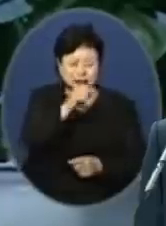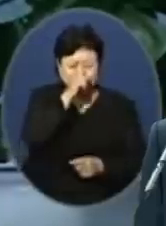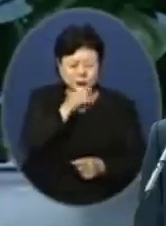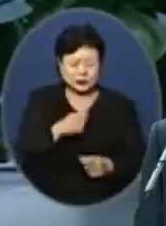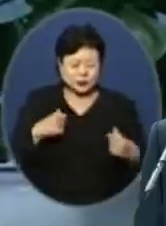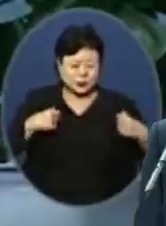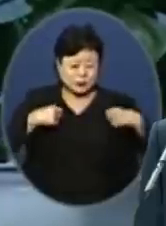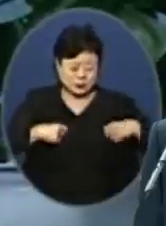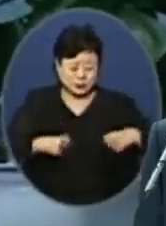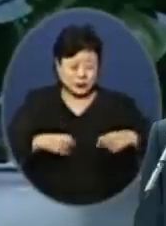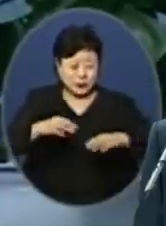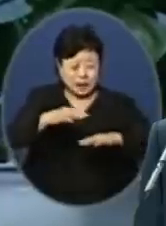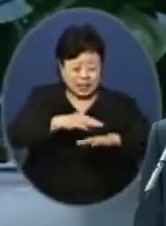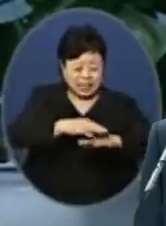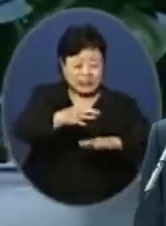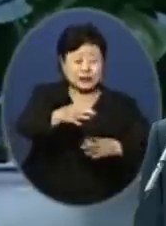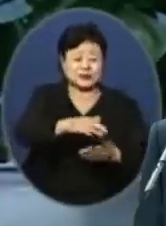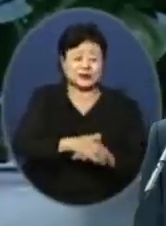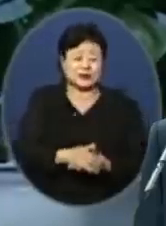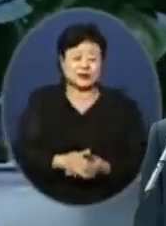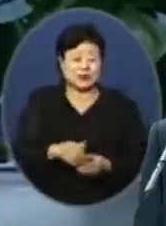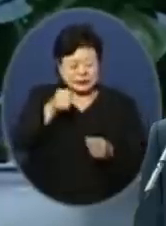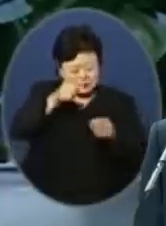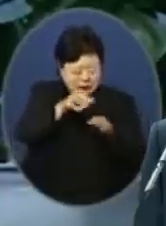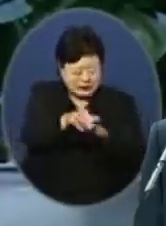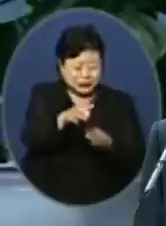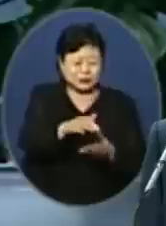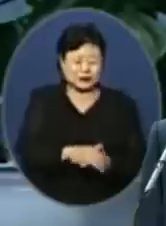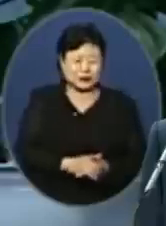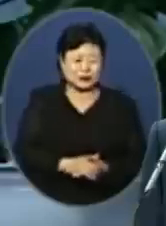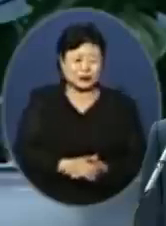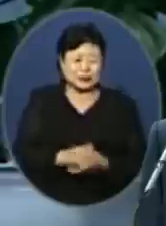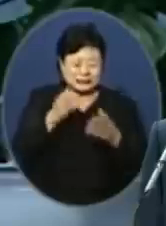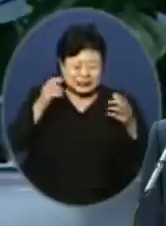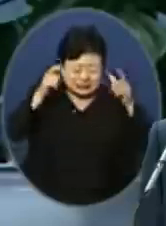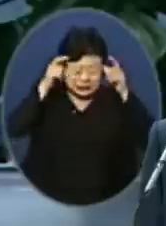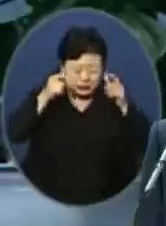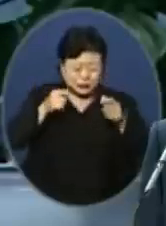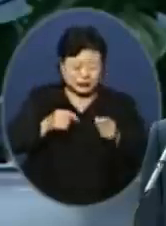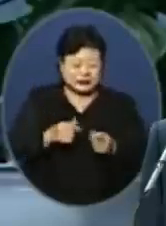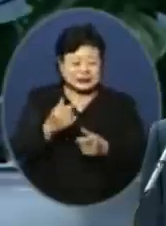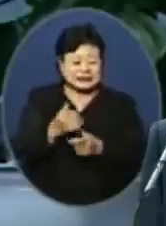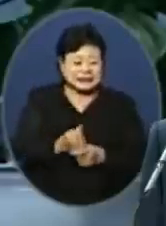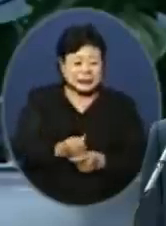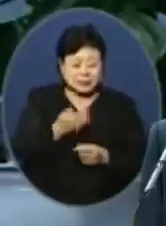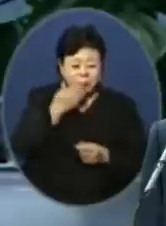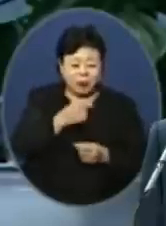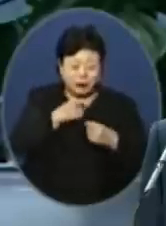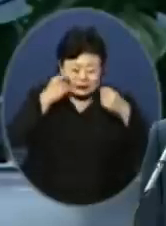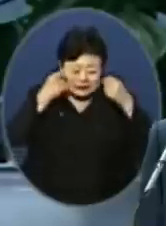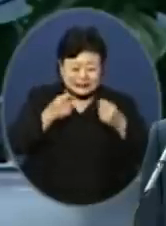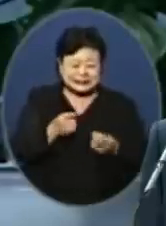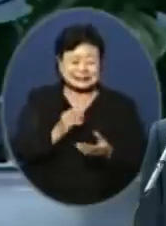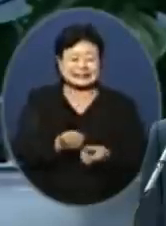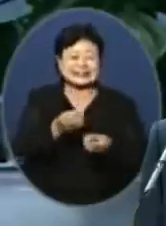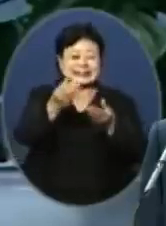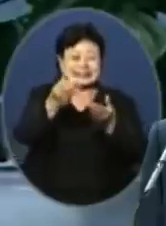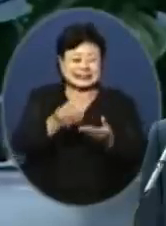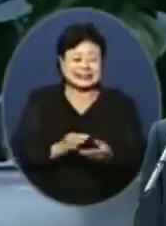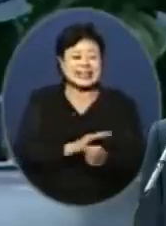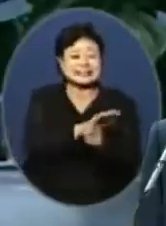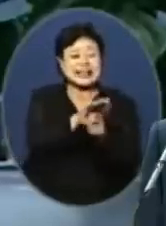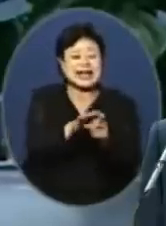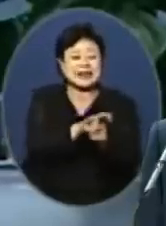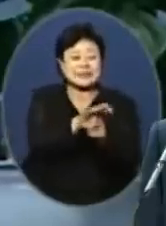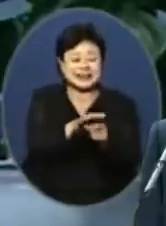옷을 내어다 입히고 손에 가락지를 끼우고 발에 신을 신기고 살찐 송아지를 끌어잡아 먹고 즐기는 이것이